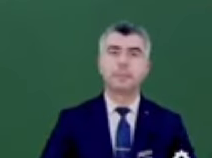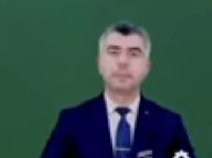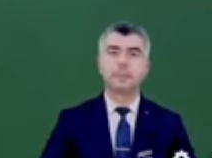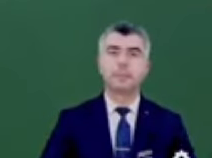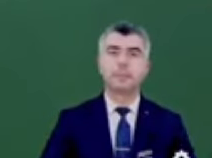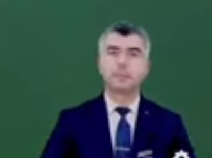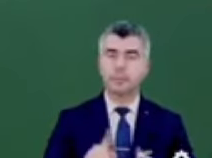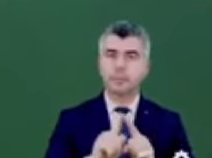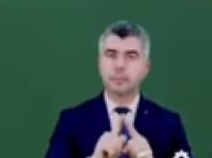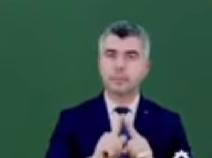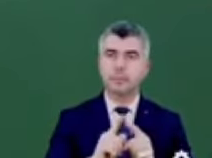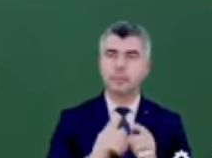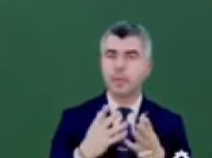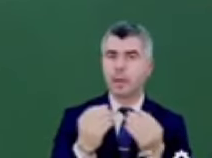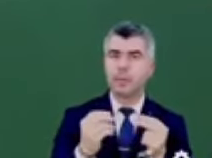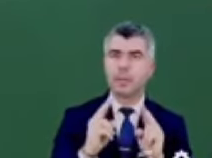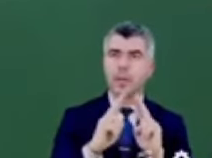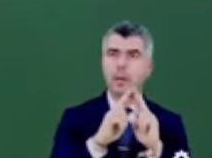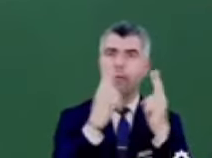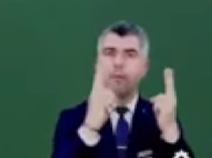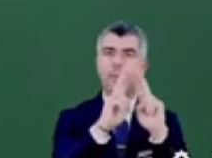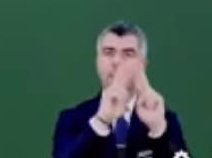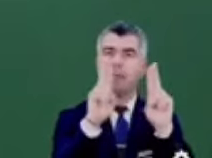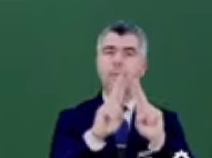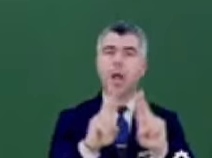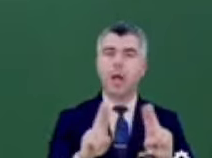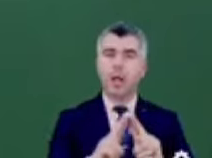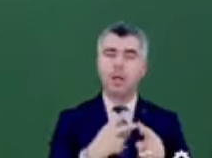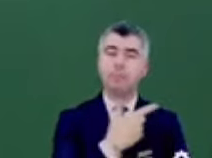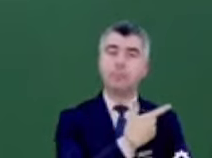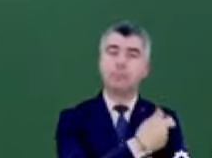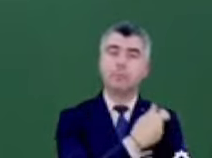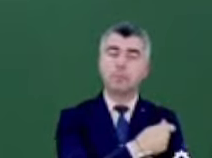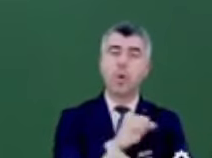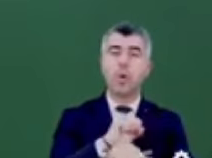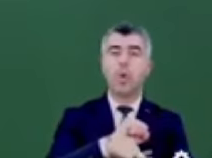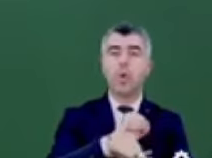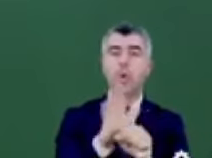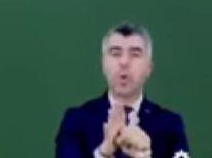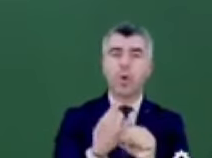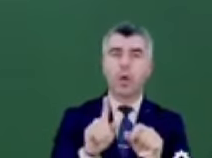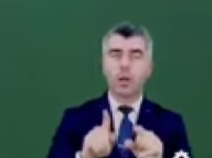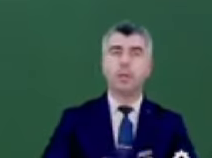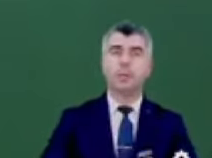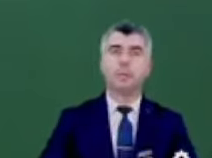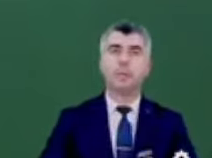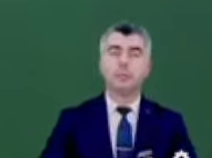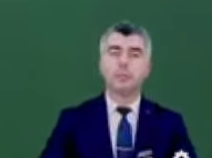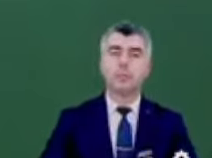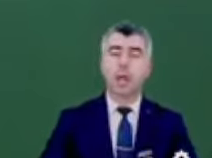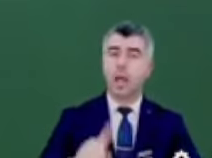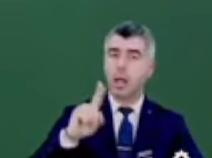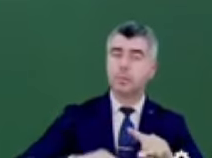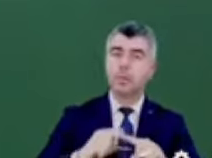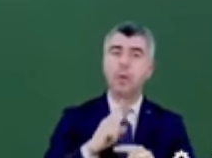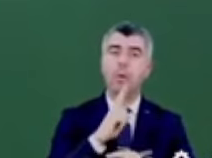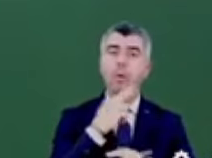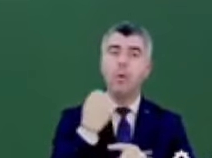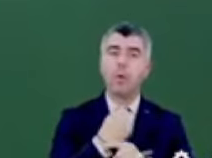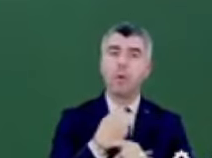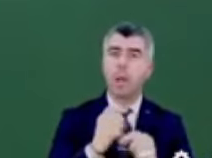الجدل العالمي حول لقاح استرازينيكا وتداعياته على صحه الانسان رفضت الحكوم رفضت الحكومه مناقشه